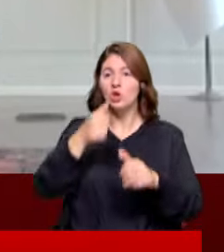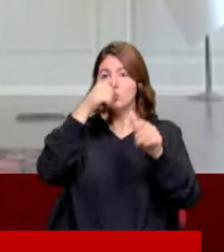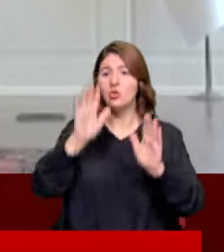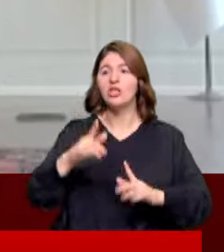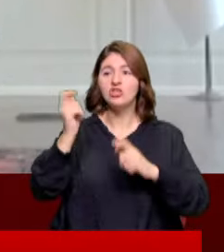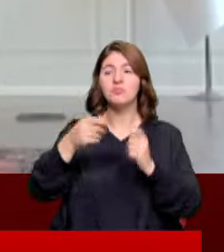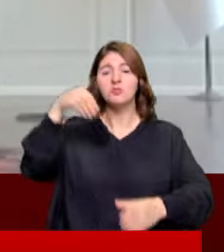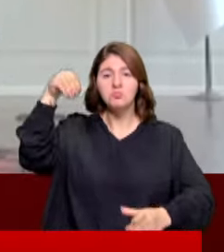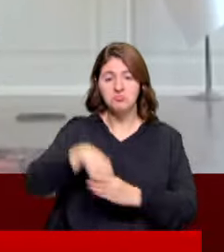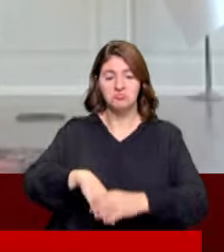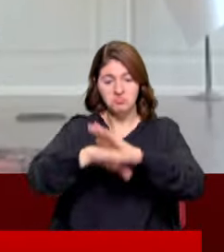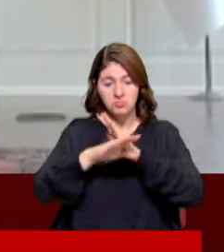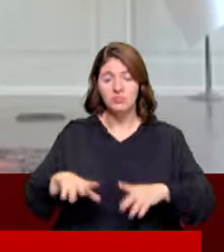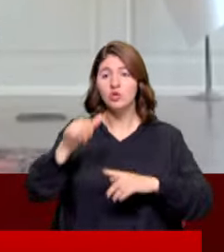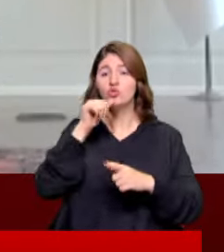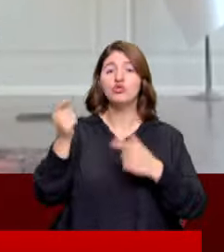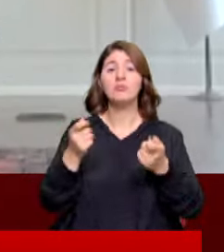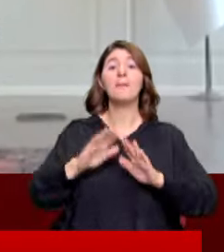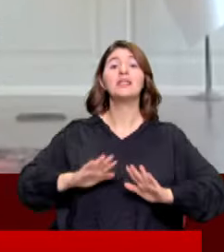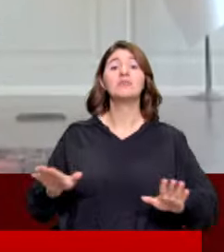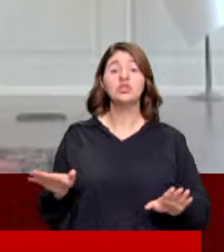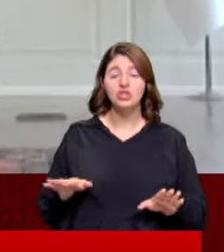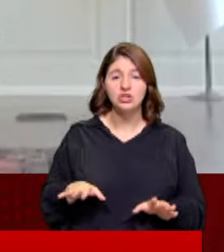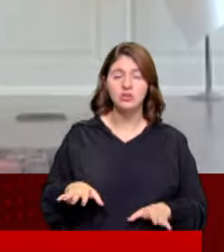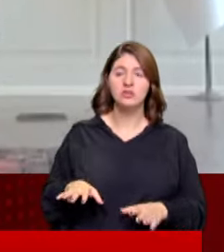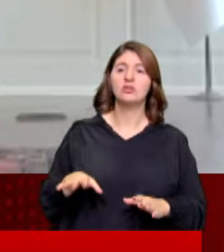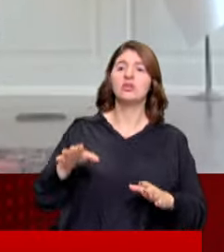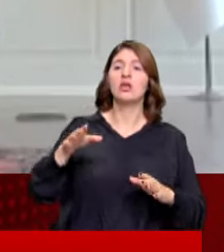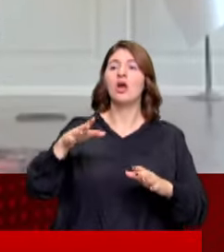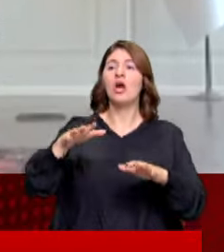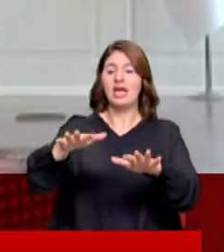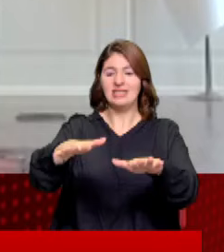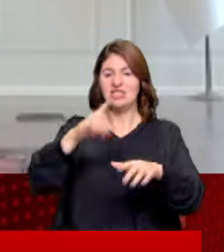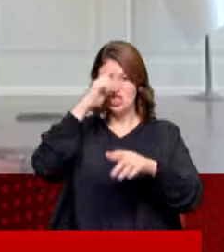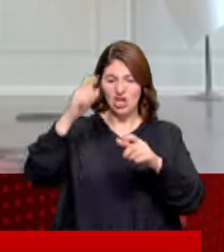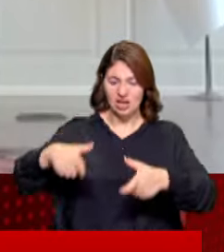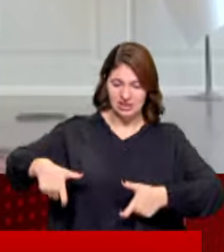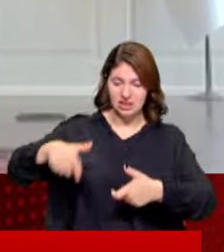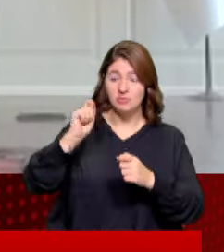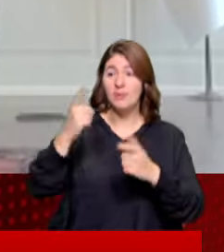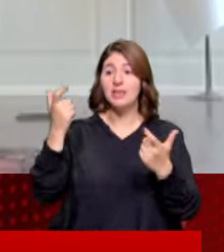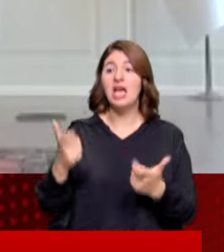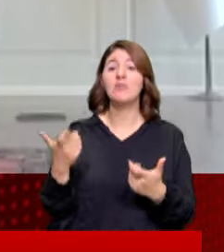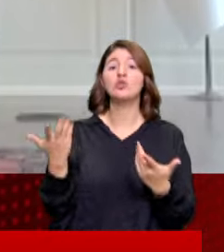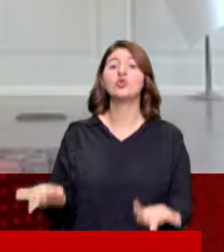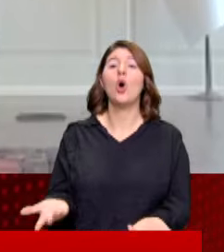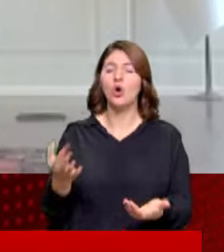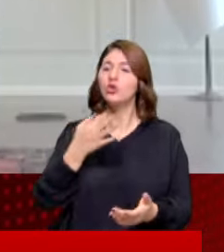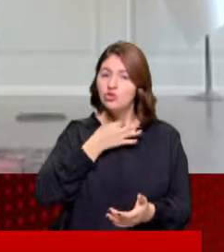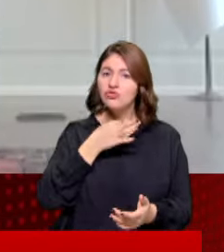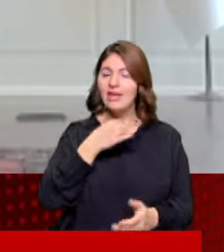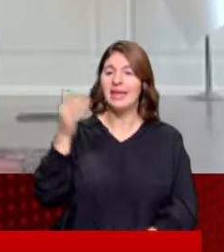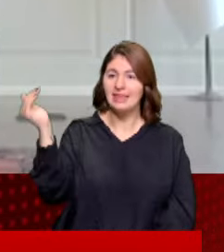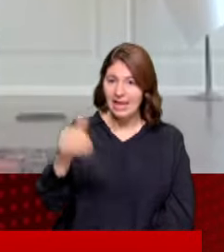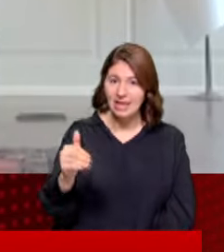gaz çalışmaları bitmiş, su çalışmaları bitmiş. Asfalt, sıcak asfalt dökülecek bir yerimiz yok. Lütfen